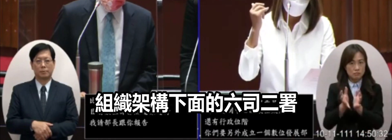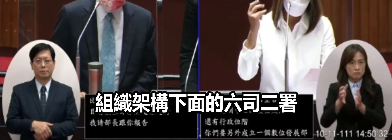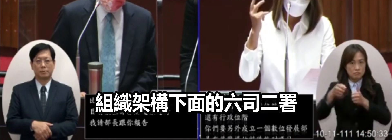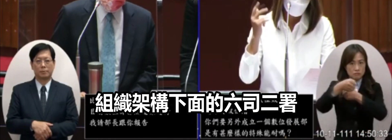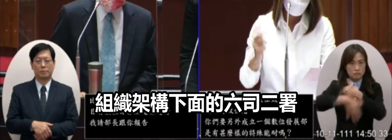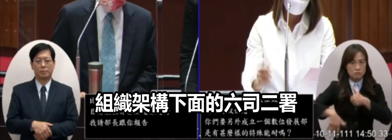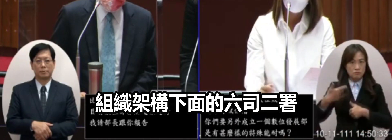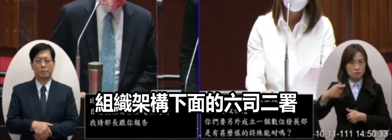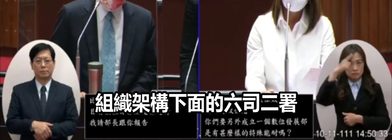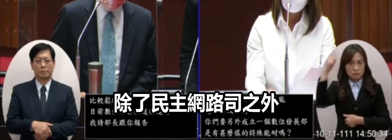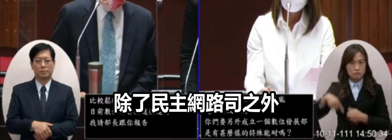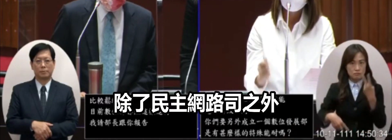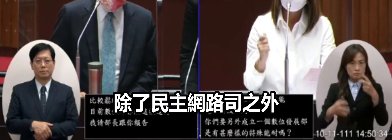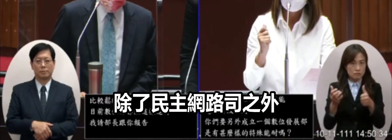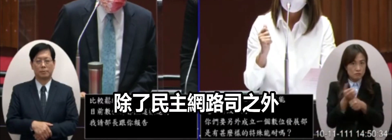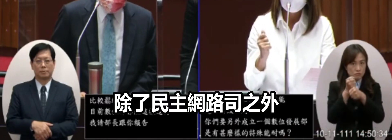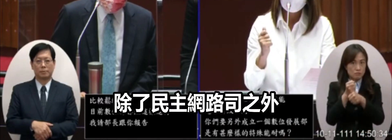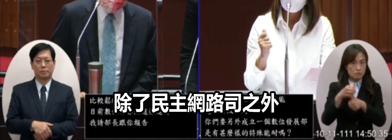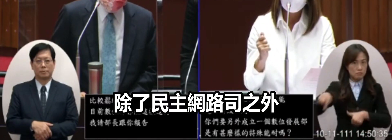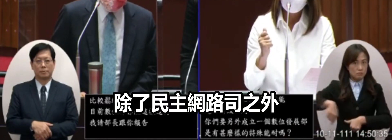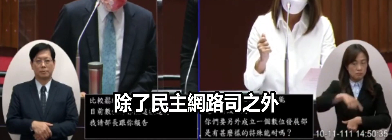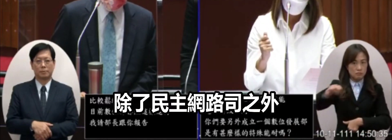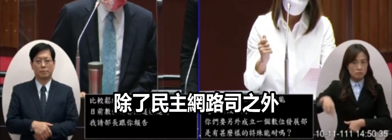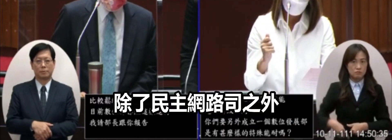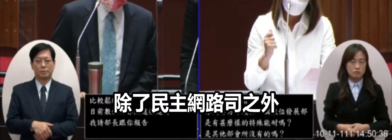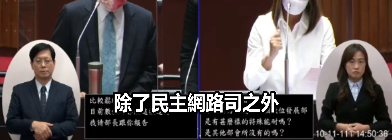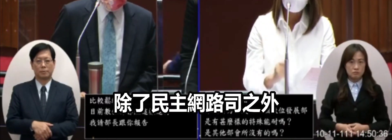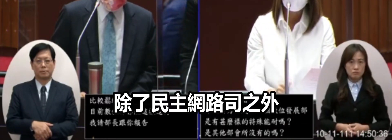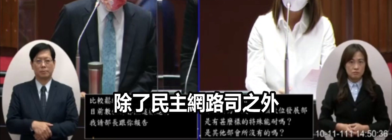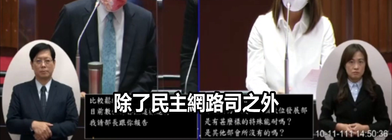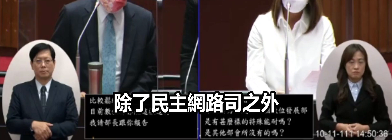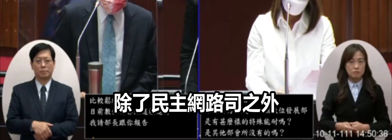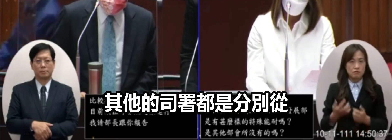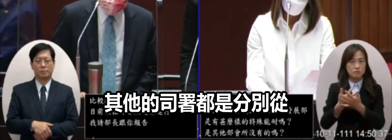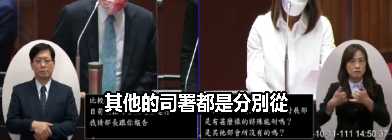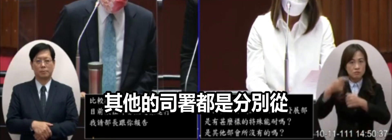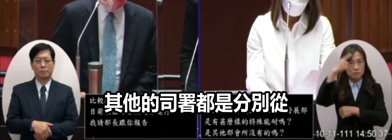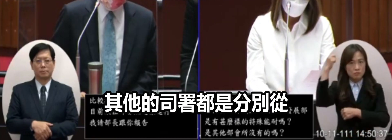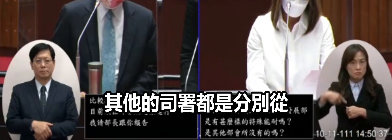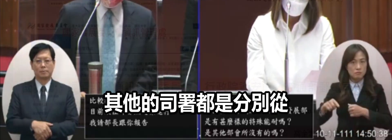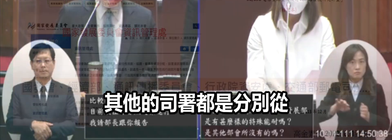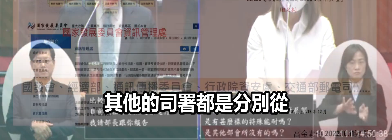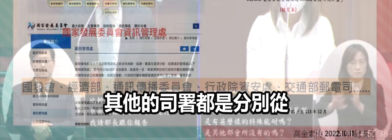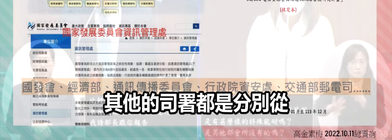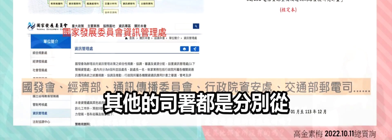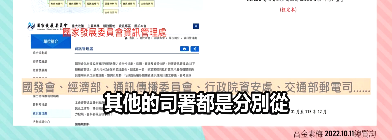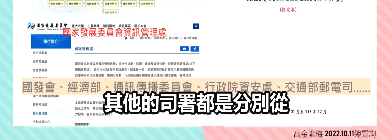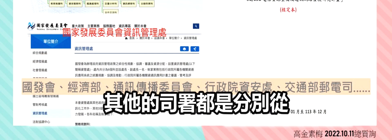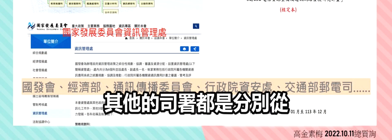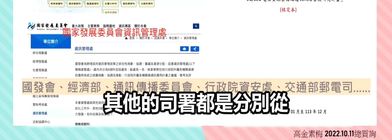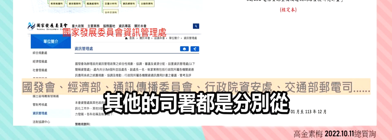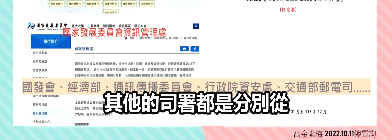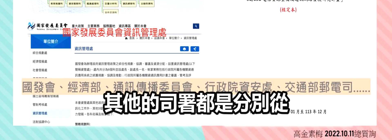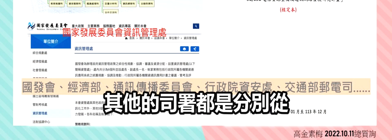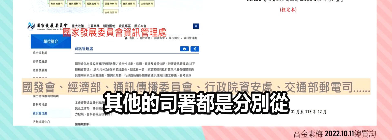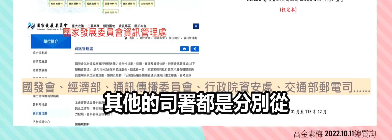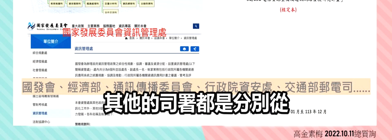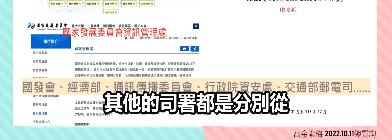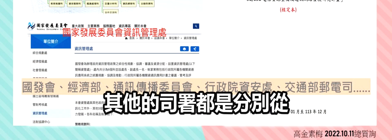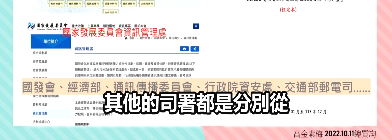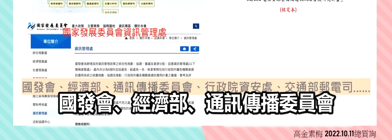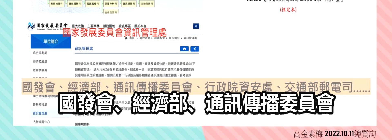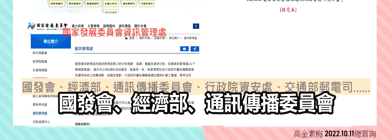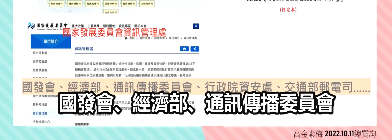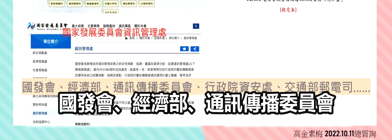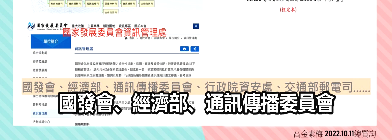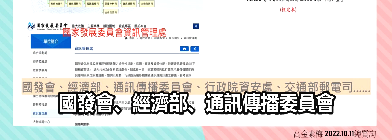的642署，除了民主网络司之外，其他的司署都是分别